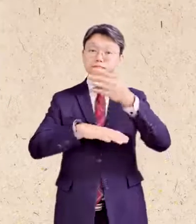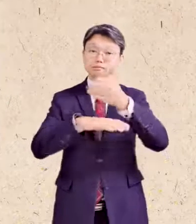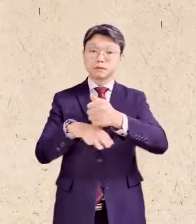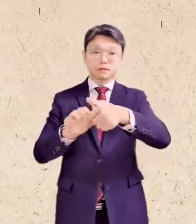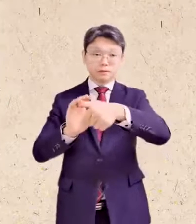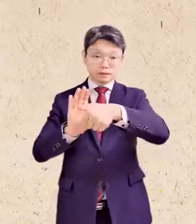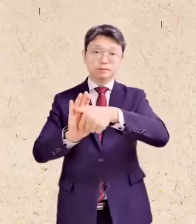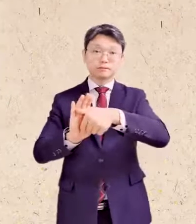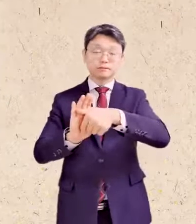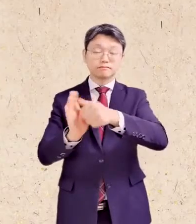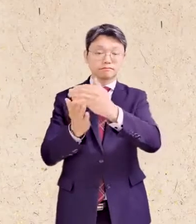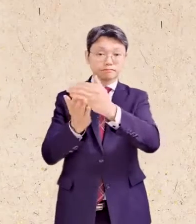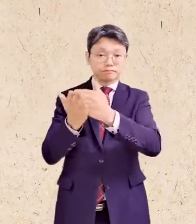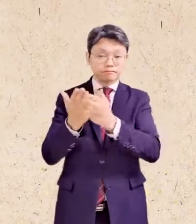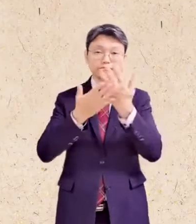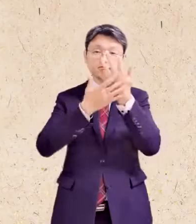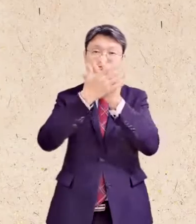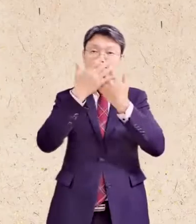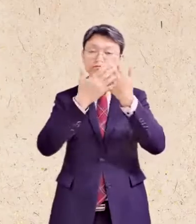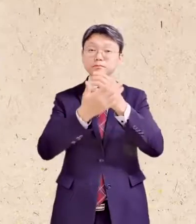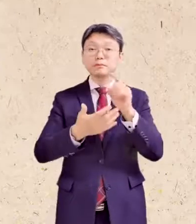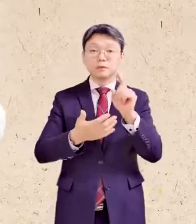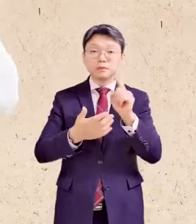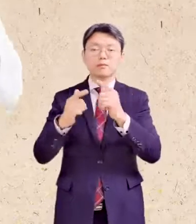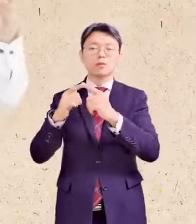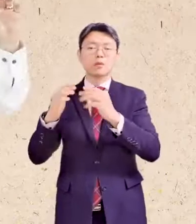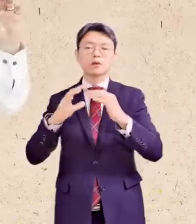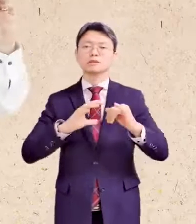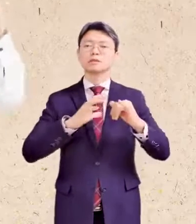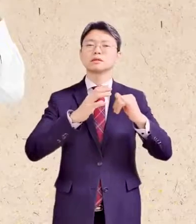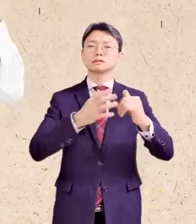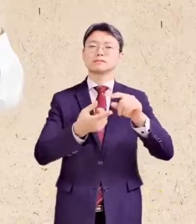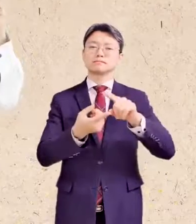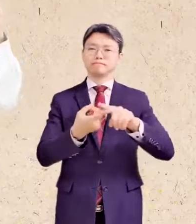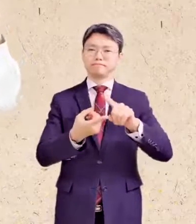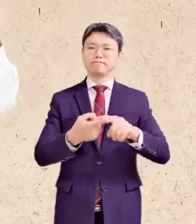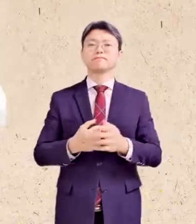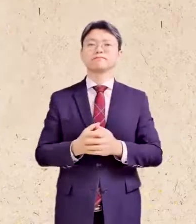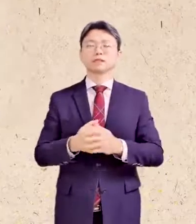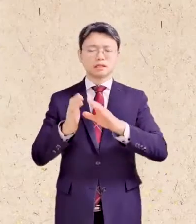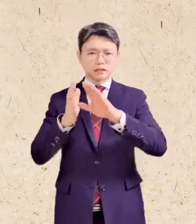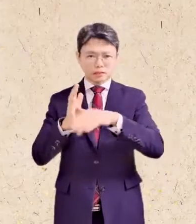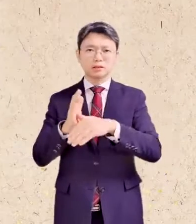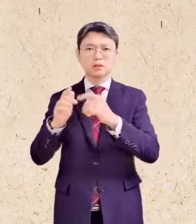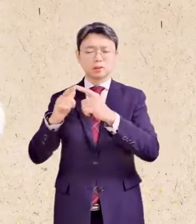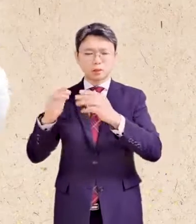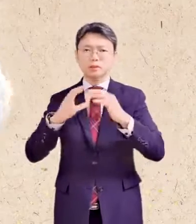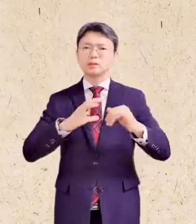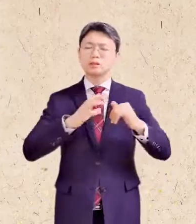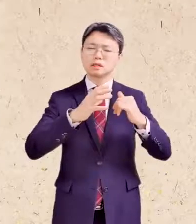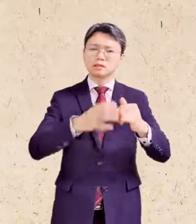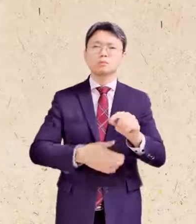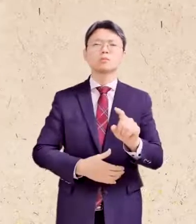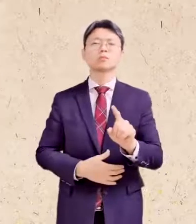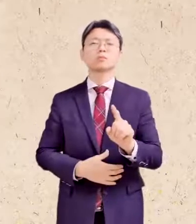것입니다. 결국 요한계시록이 다루고 있는 환상의 내용은 교회와 세상에 관한 것이죠. 당시